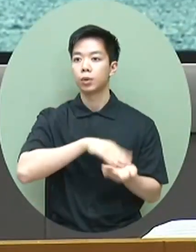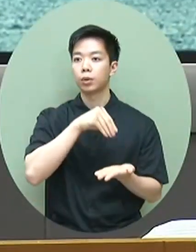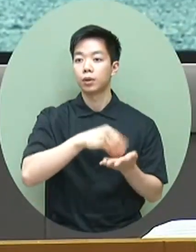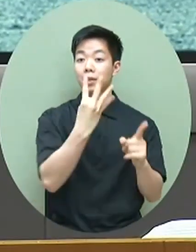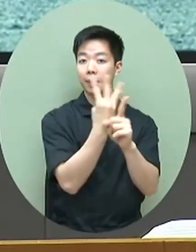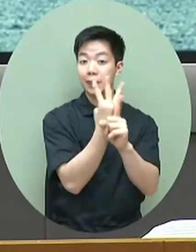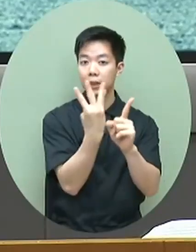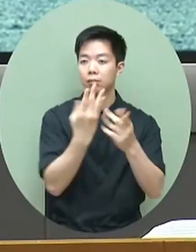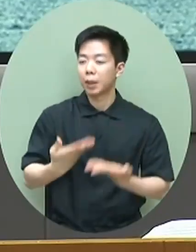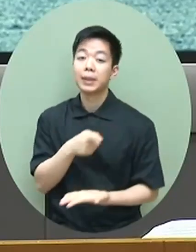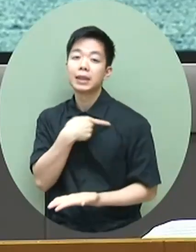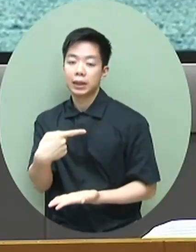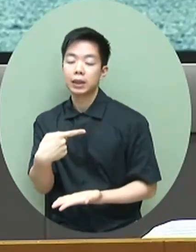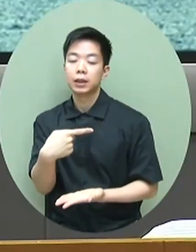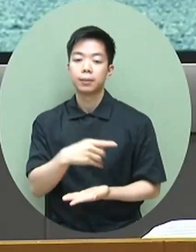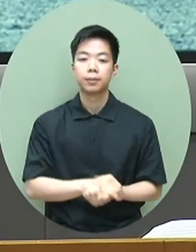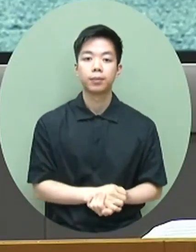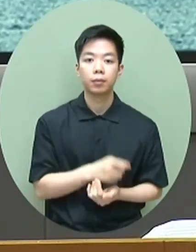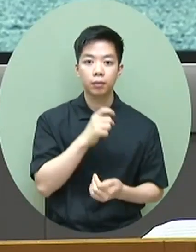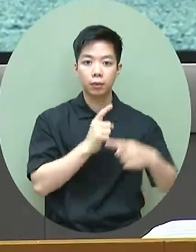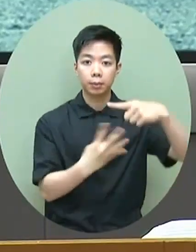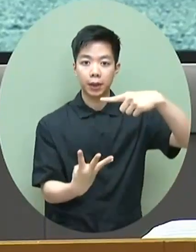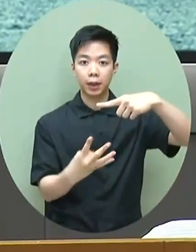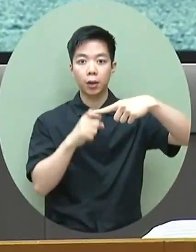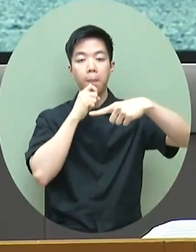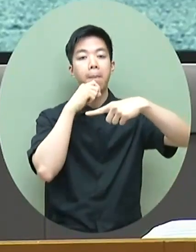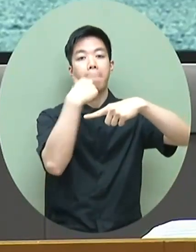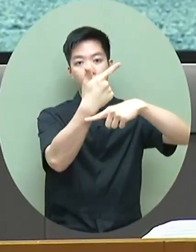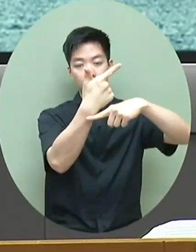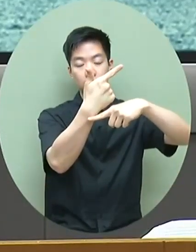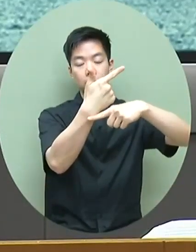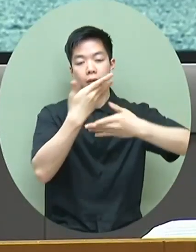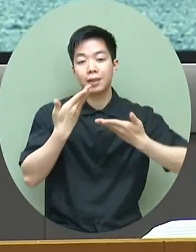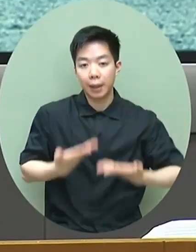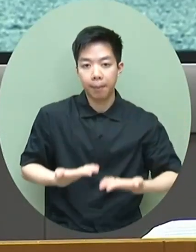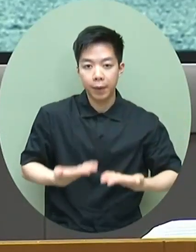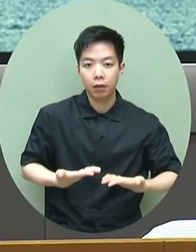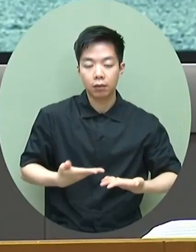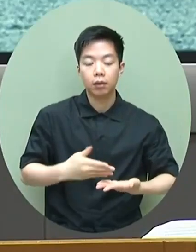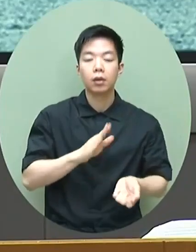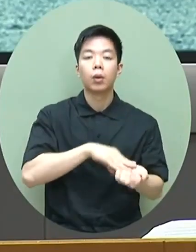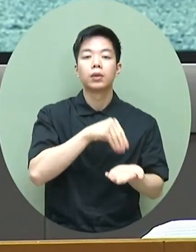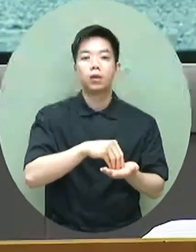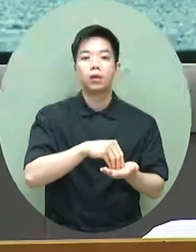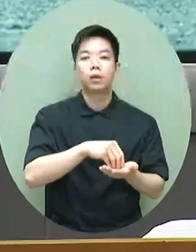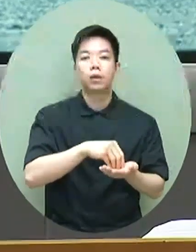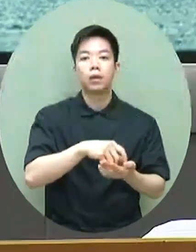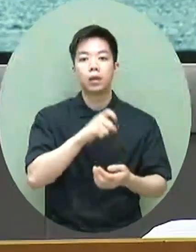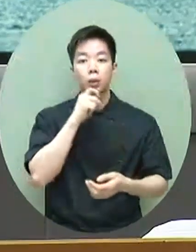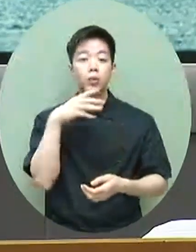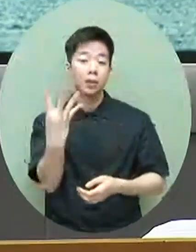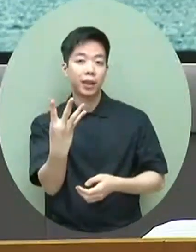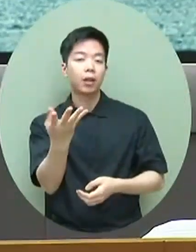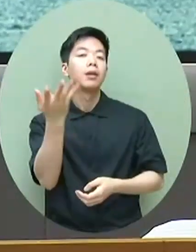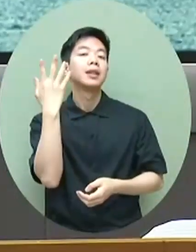咁有8個咧就係今日就係檢測陽性嘅，有4個就係琴日檢測陽性，有2個咧係前日